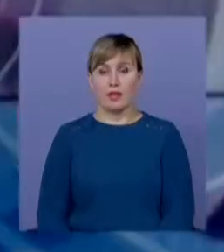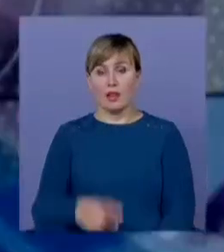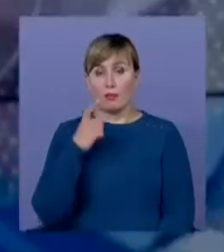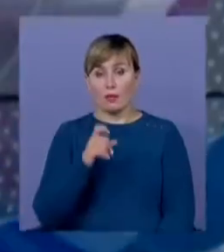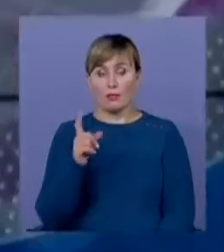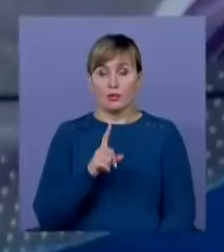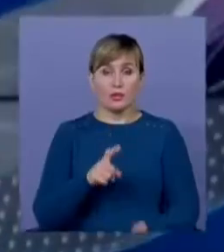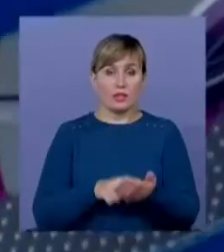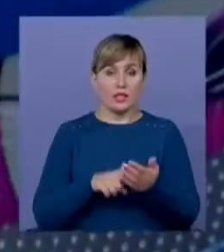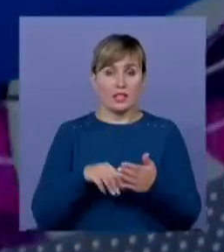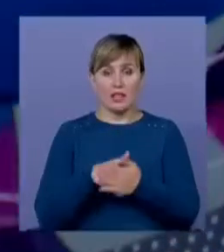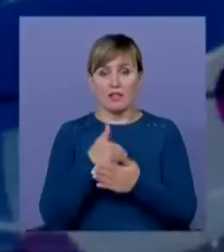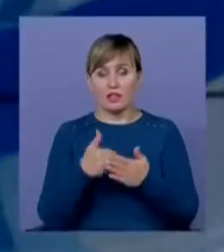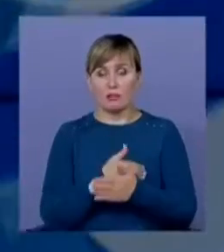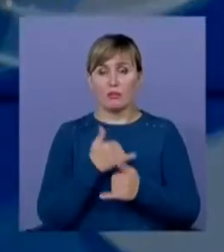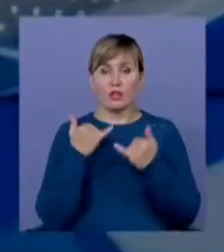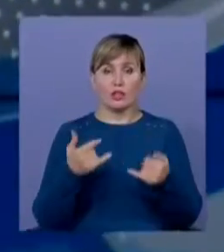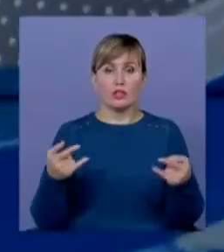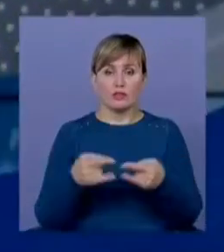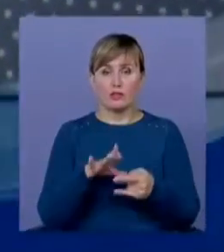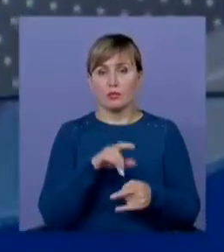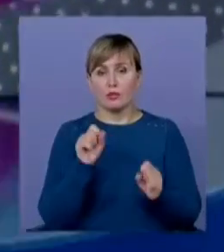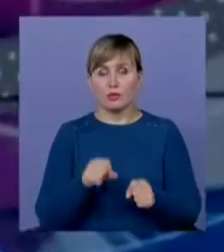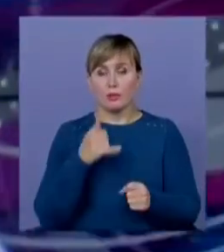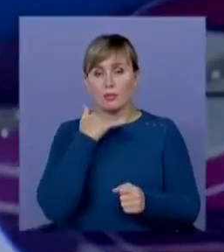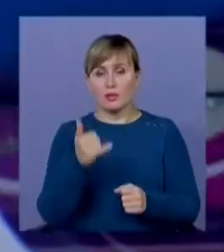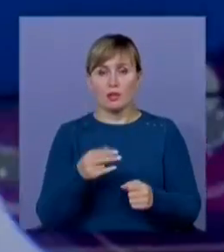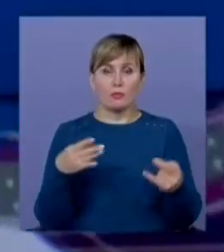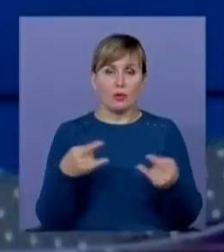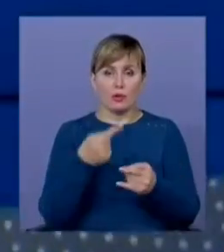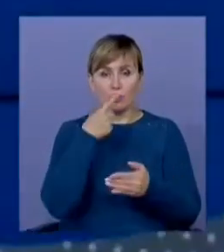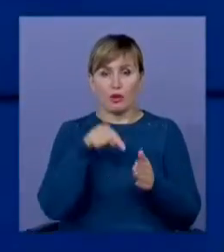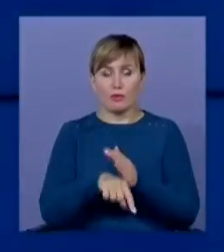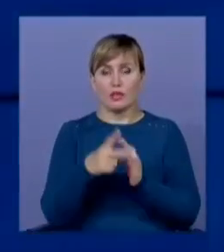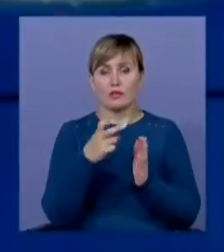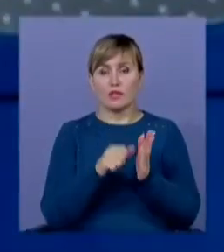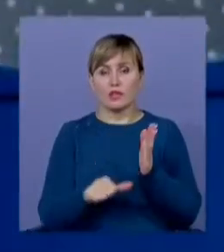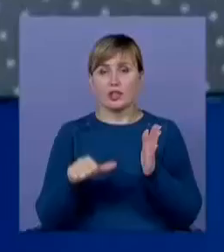Напоминаю, что делиться новостями, уважаемые телезрители, вы можете, позвонив по редакционному номеру